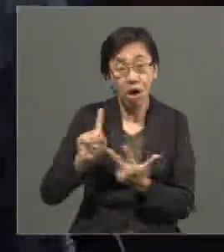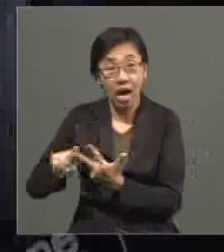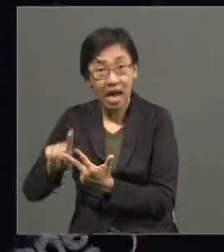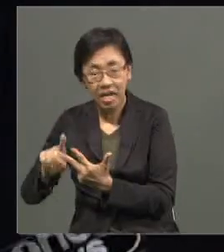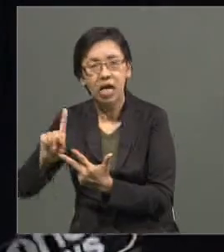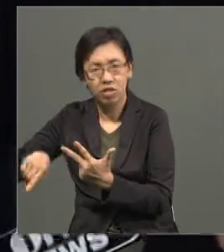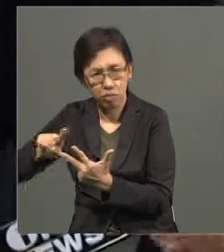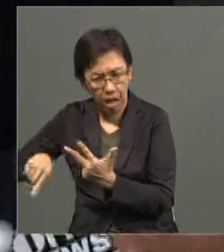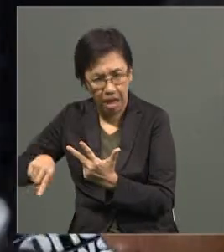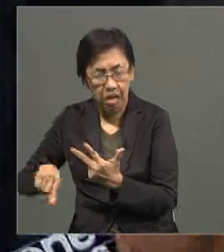ครับ